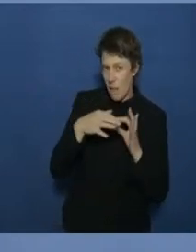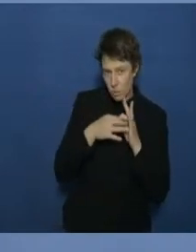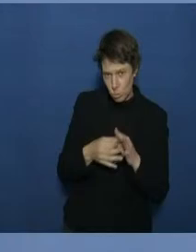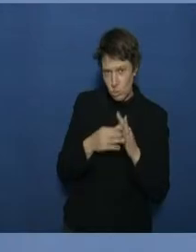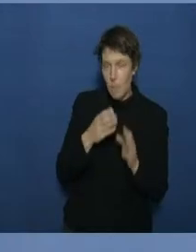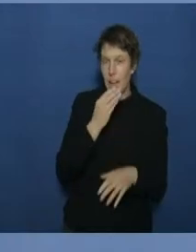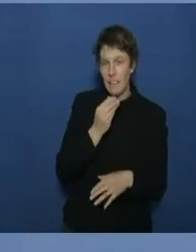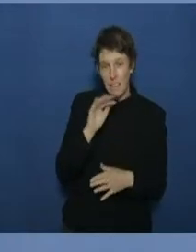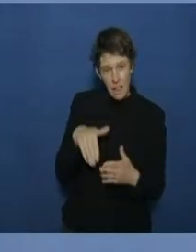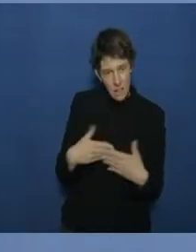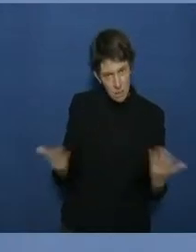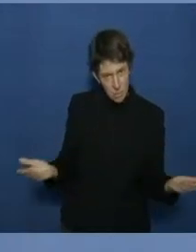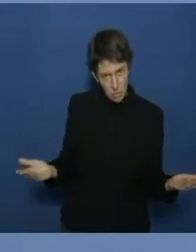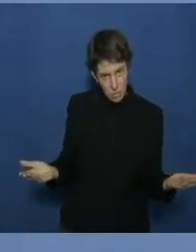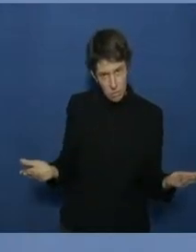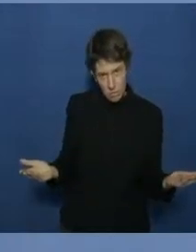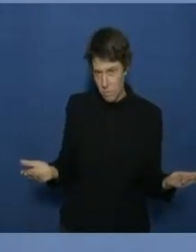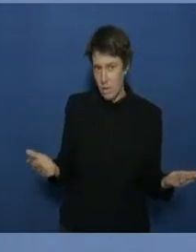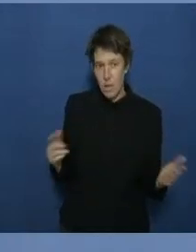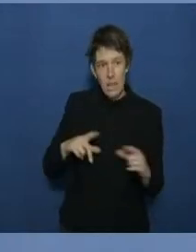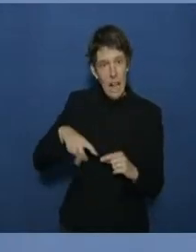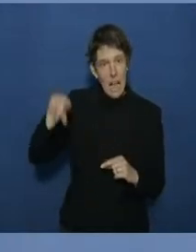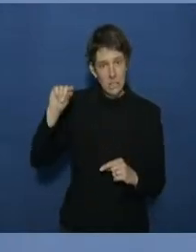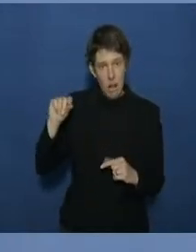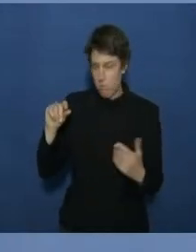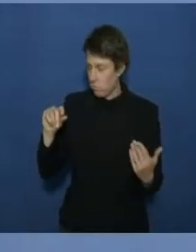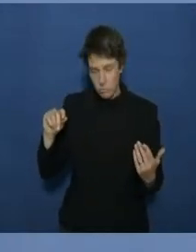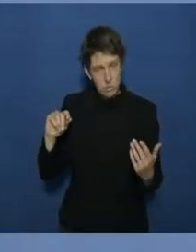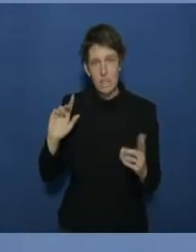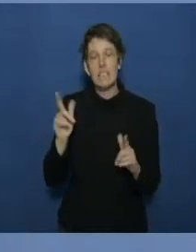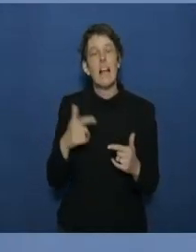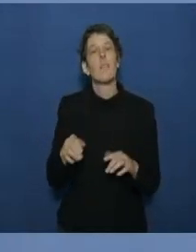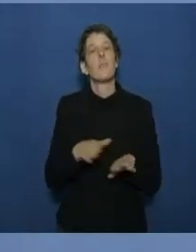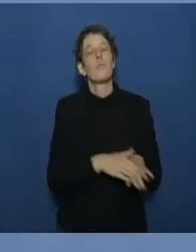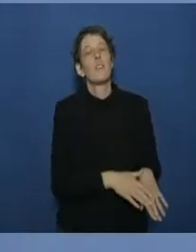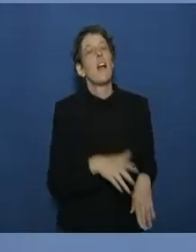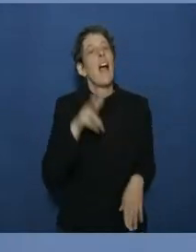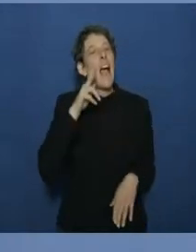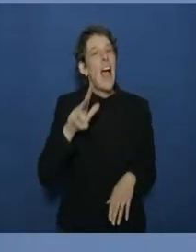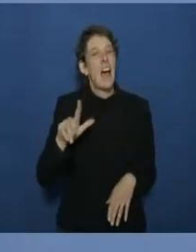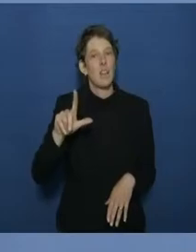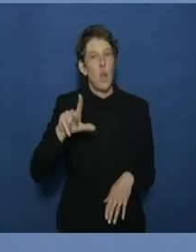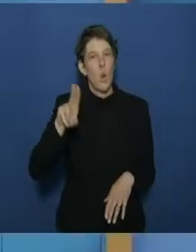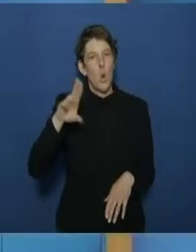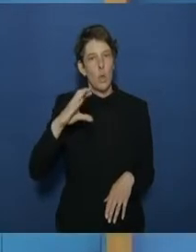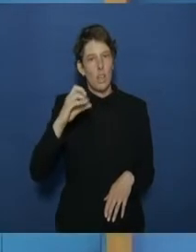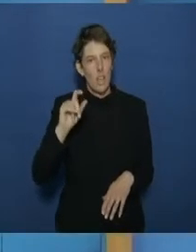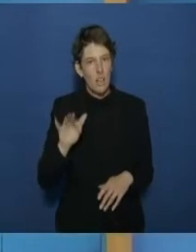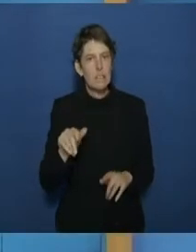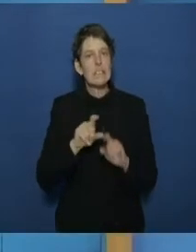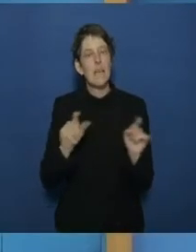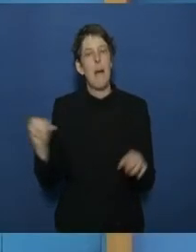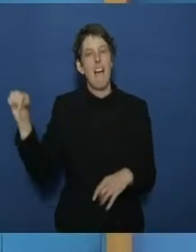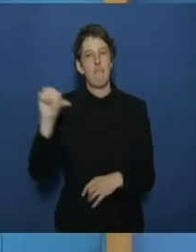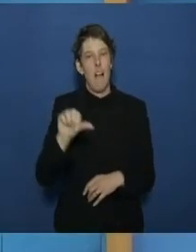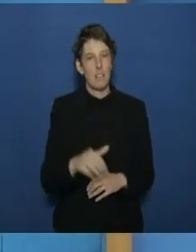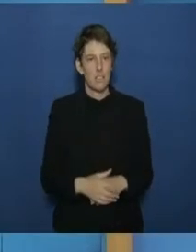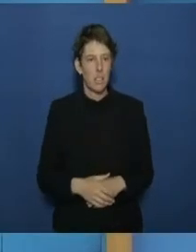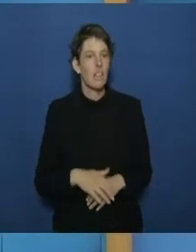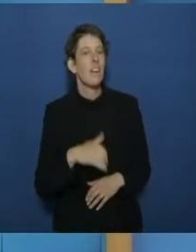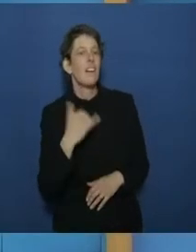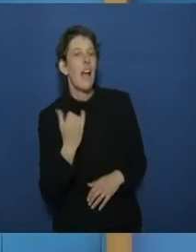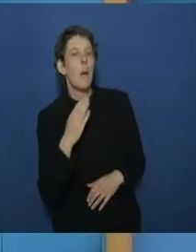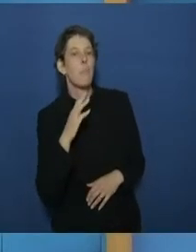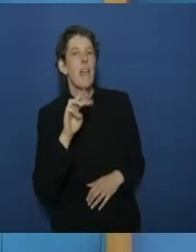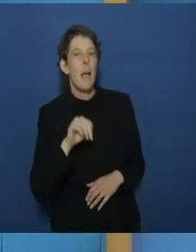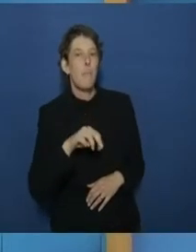Thema Israel? Gaza, das sieht mir nicht so aus, dann habe ich ein Lücking mit dem Thema Afghanistan. Ja, ich sehe, das BMVG ist